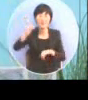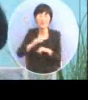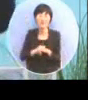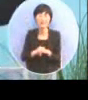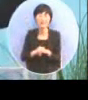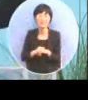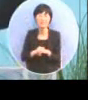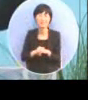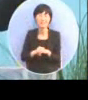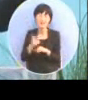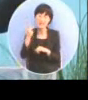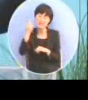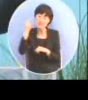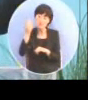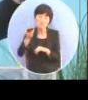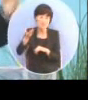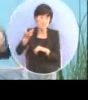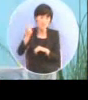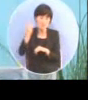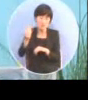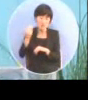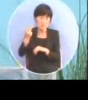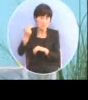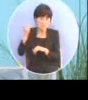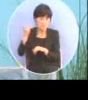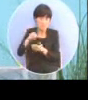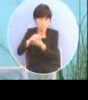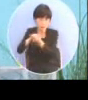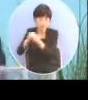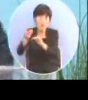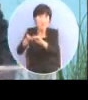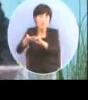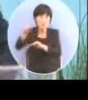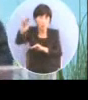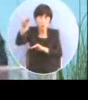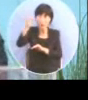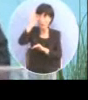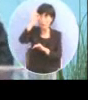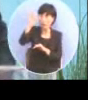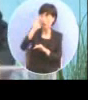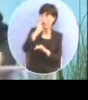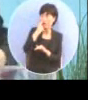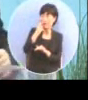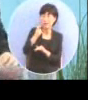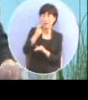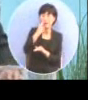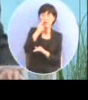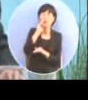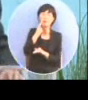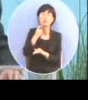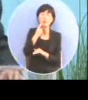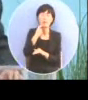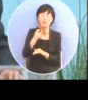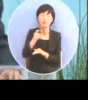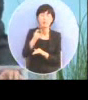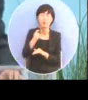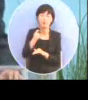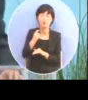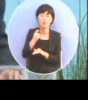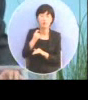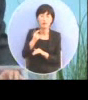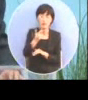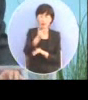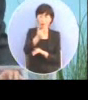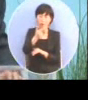그러니까 조금 앞에 온 선배는 옷도 입으면 약간 세련되고요. 후배는 뭐 그런 거는 이상하니 그렇게. Vậy thì những người đi trước với người đi sau cách nhau